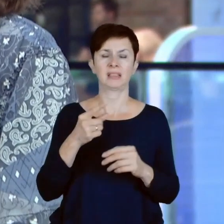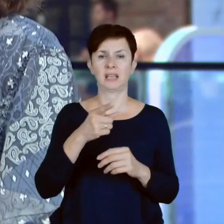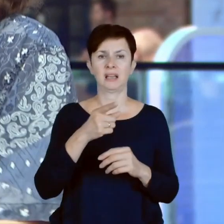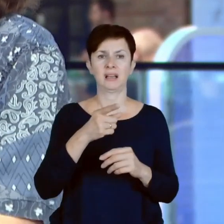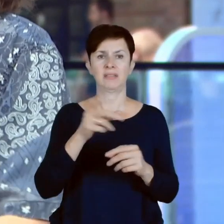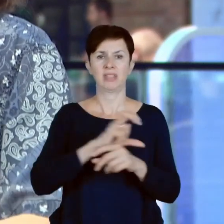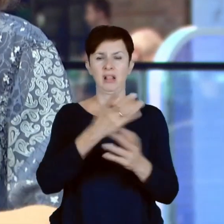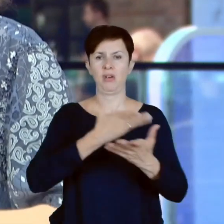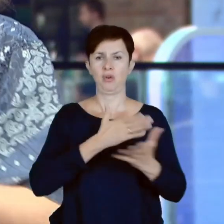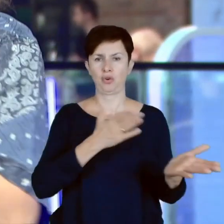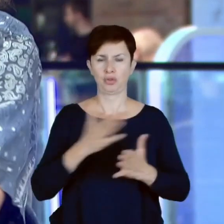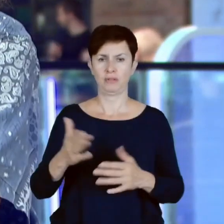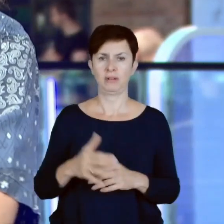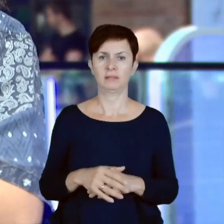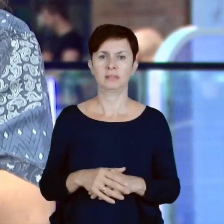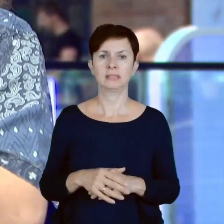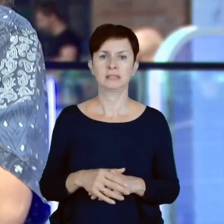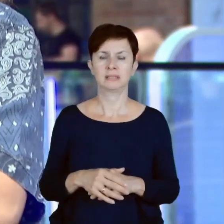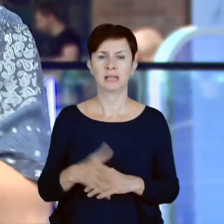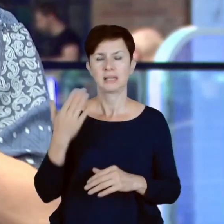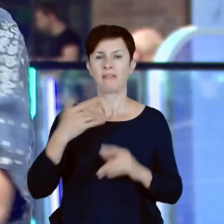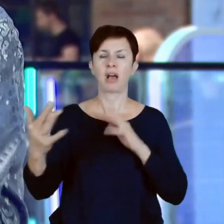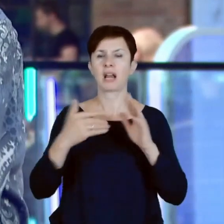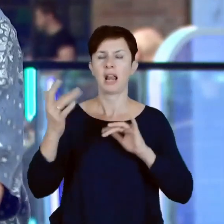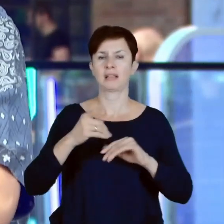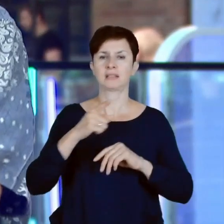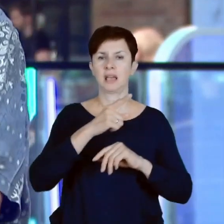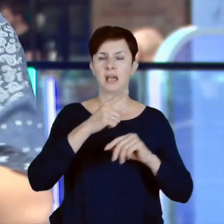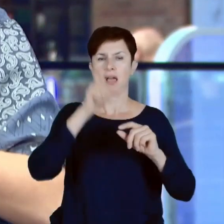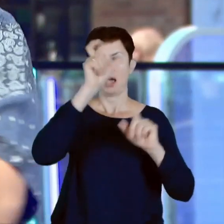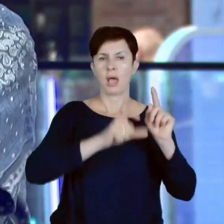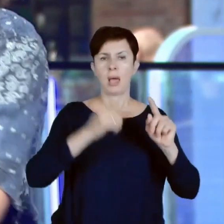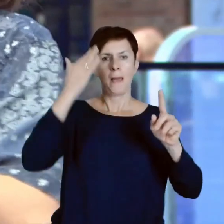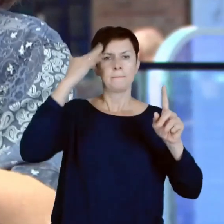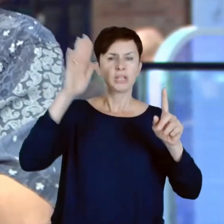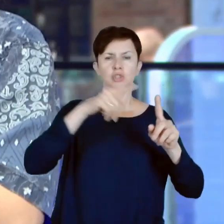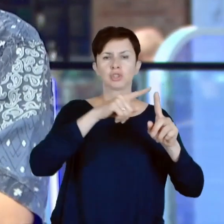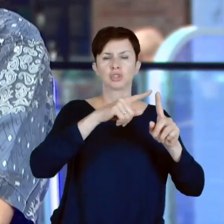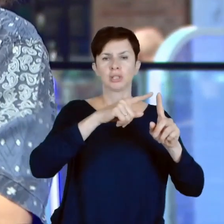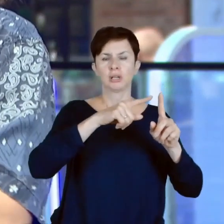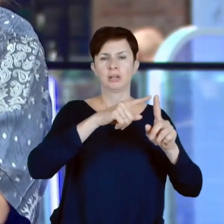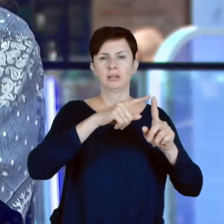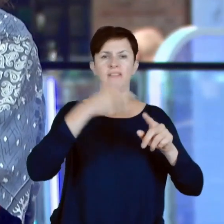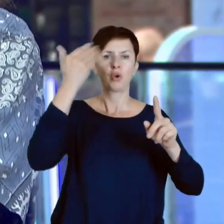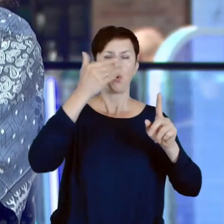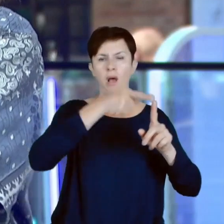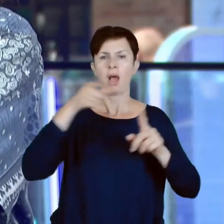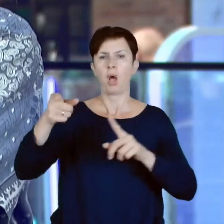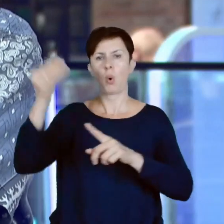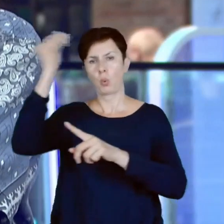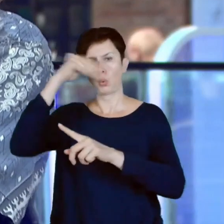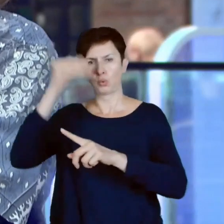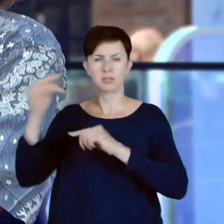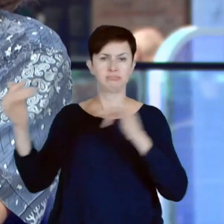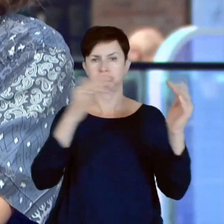nazywaliśmy przez lata relacją mistrza i ucznia, no nie zafunkcjonuje tutaj, jeżeli nie